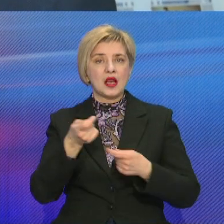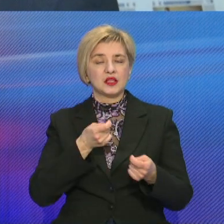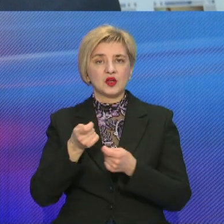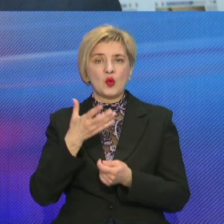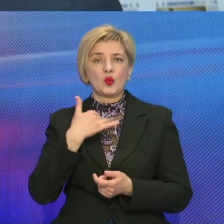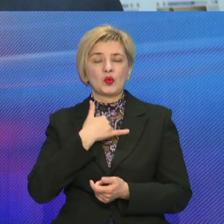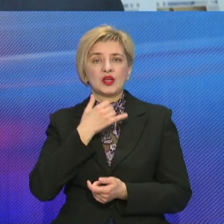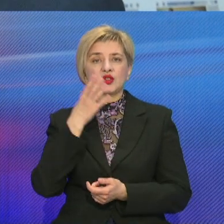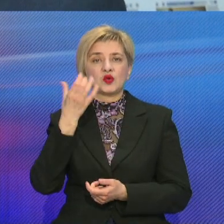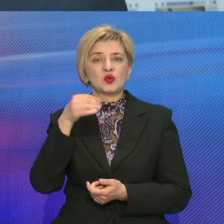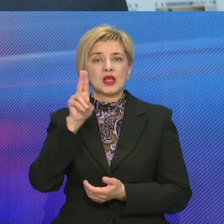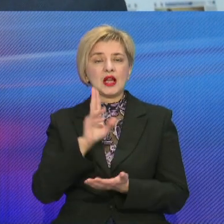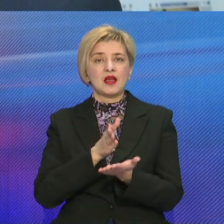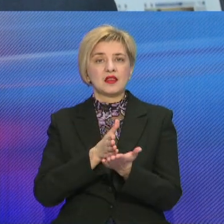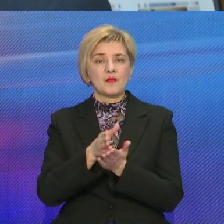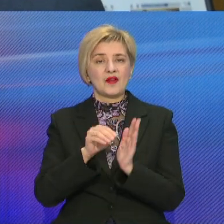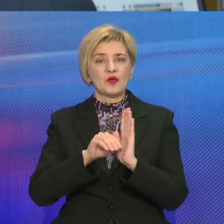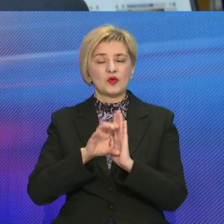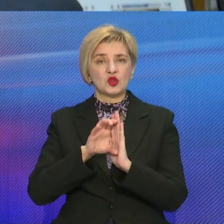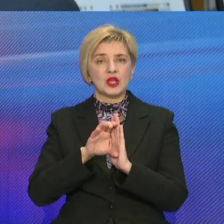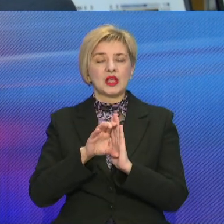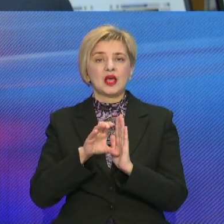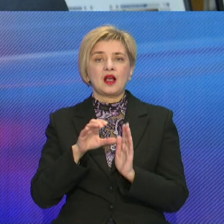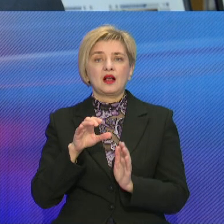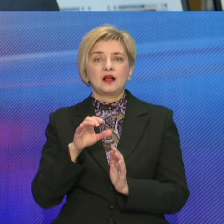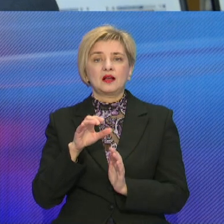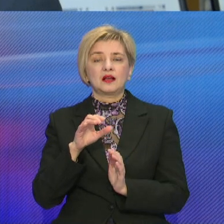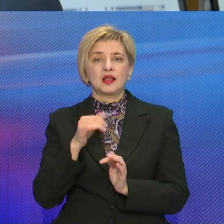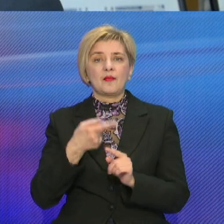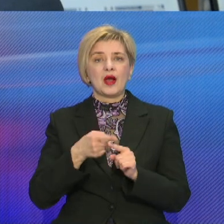направленность бюджета. И поэтому депутаты как